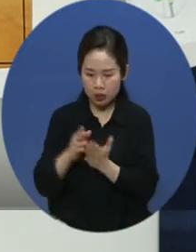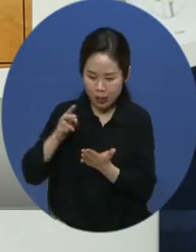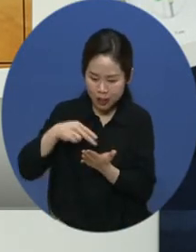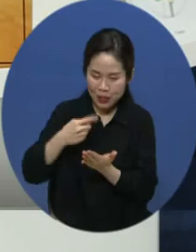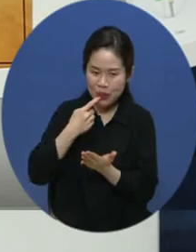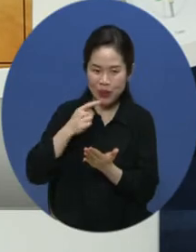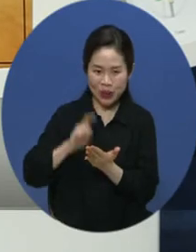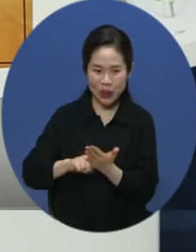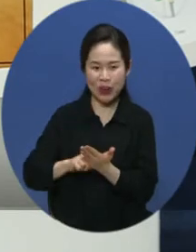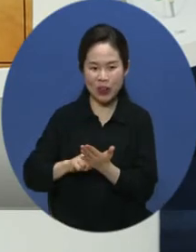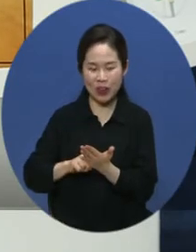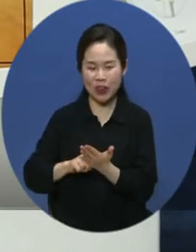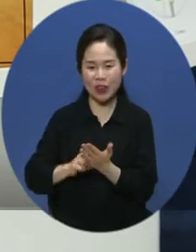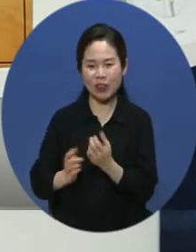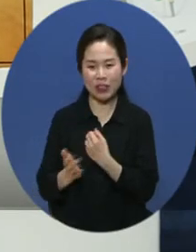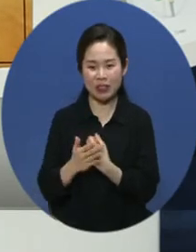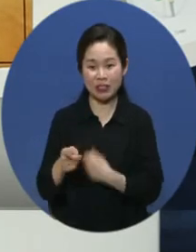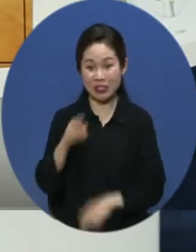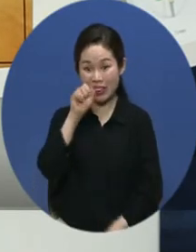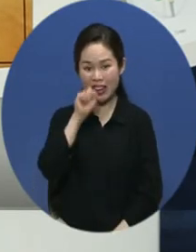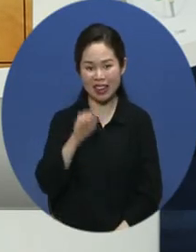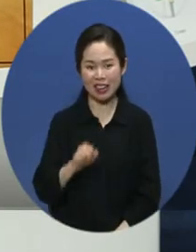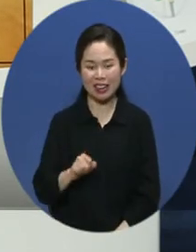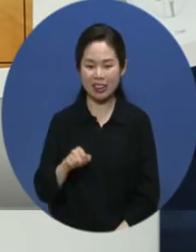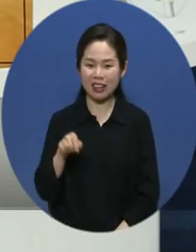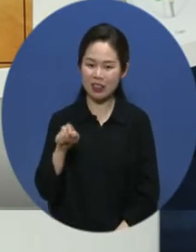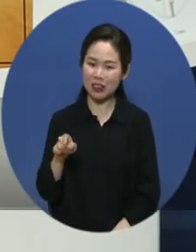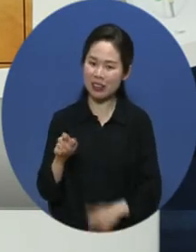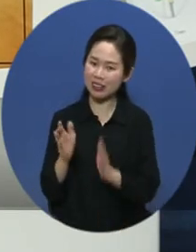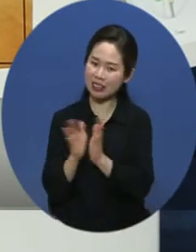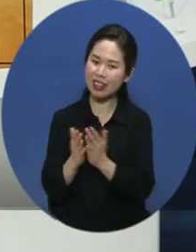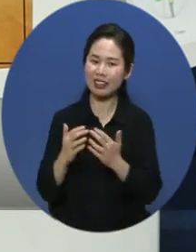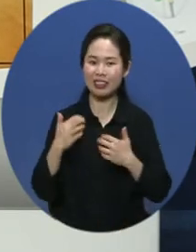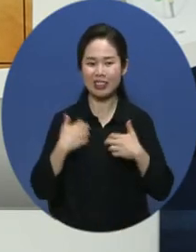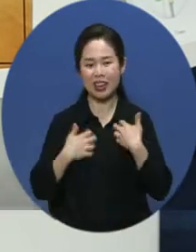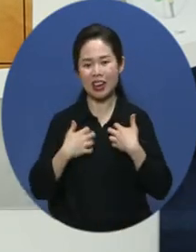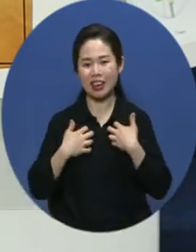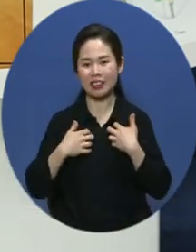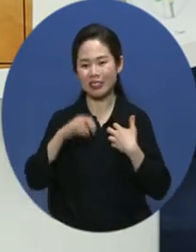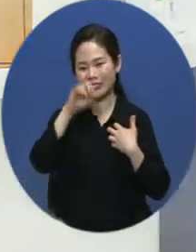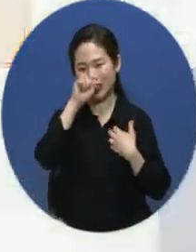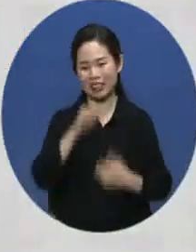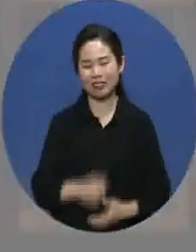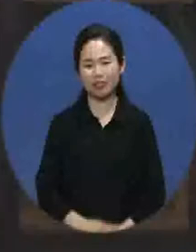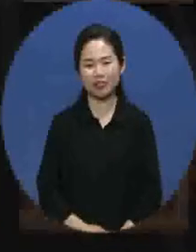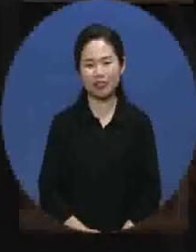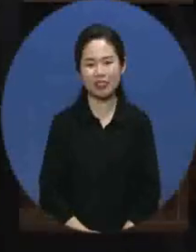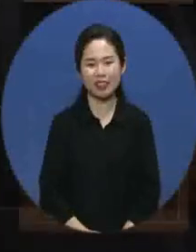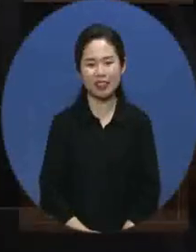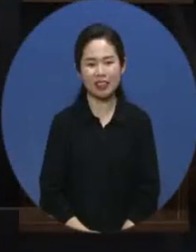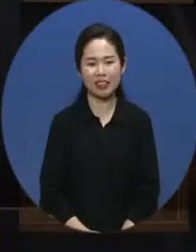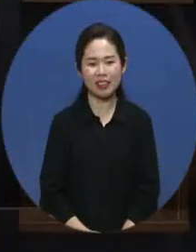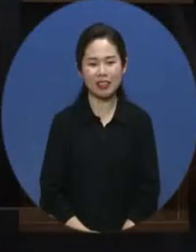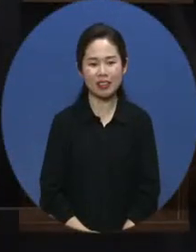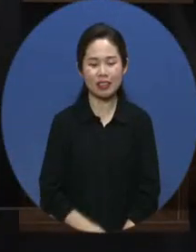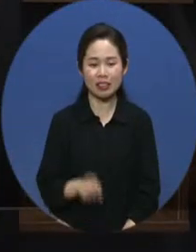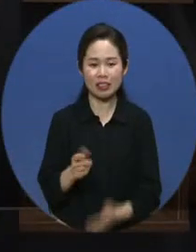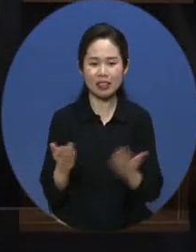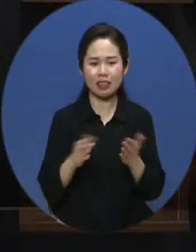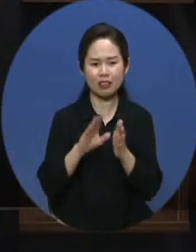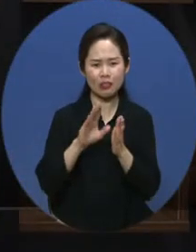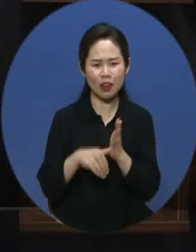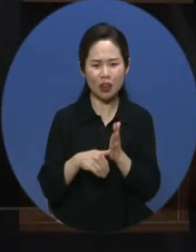대해서 막 그래서 좋은 것 같아. 그래가지고 여기는 책은 그 재미도 있고 그래가지고 일을 하시면서